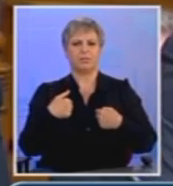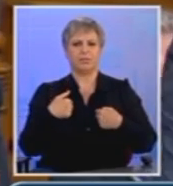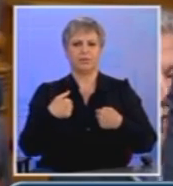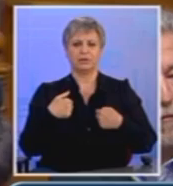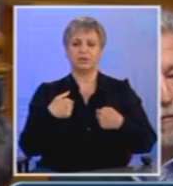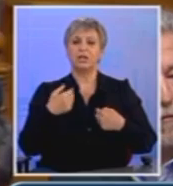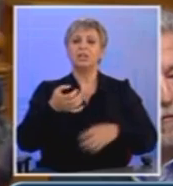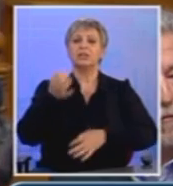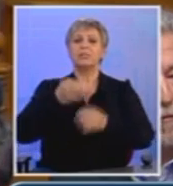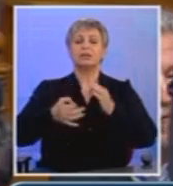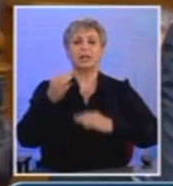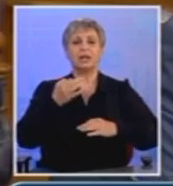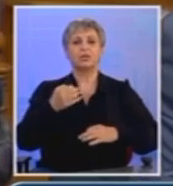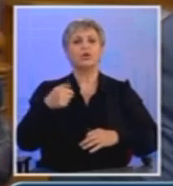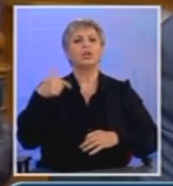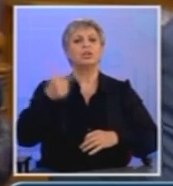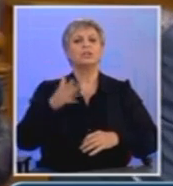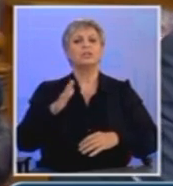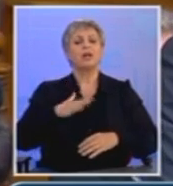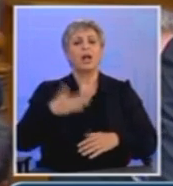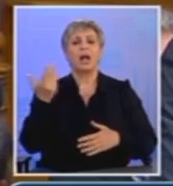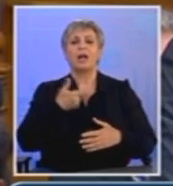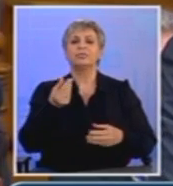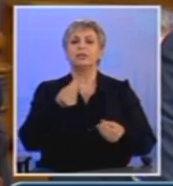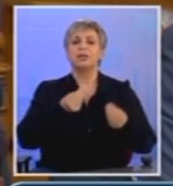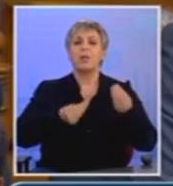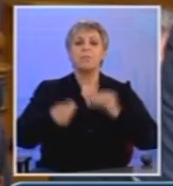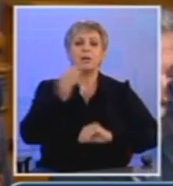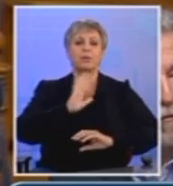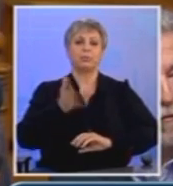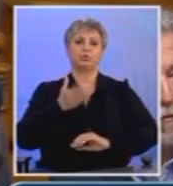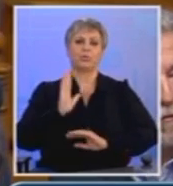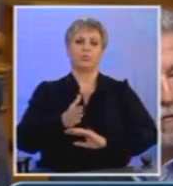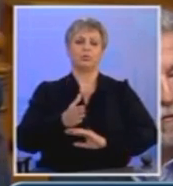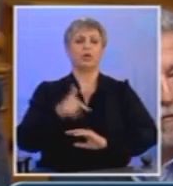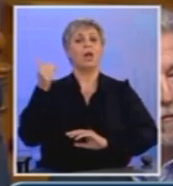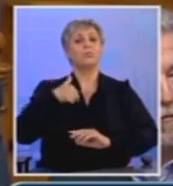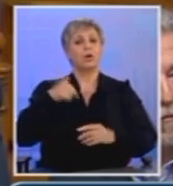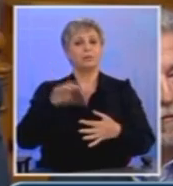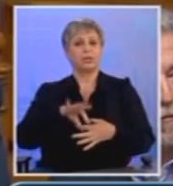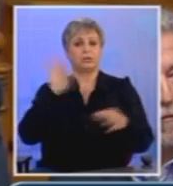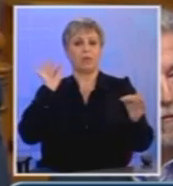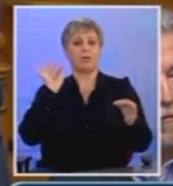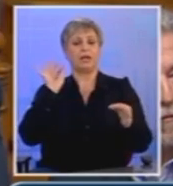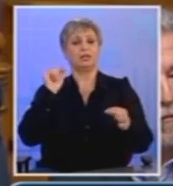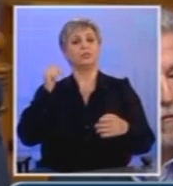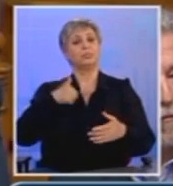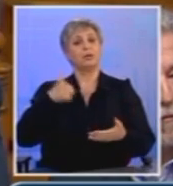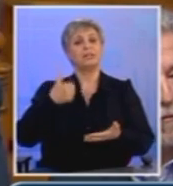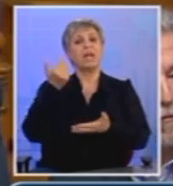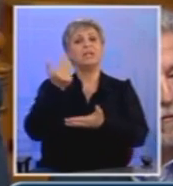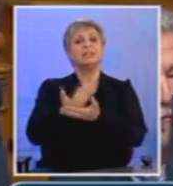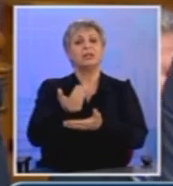είμαστε ένας λαός που ζούσε πάνω από τις δυνάμεις του ένας λαός τεμπέλης που ζητάει τώρα να και τα